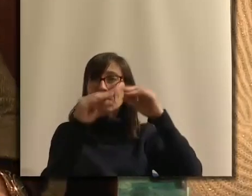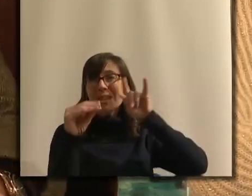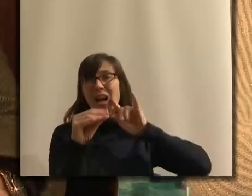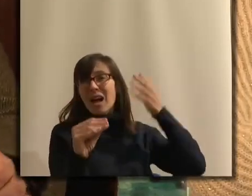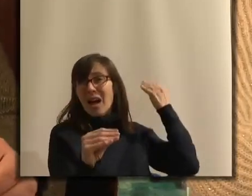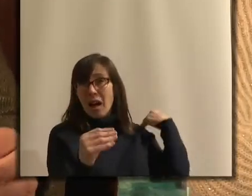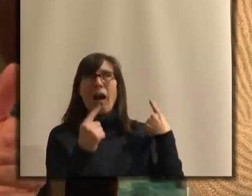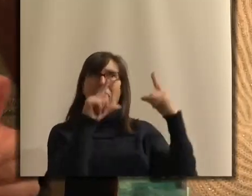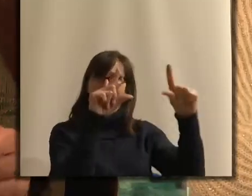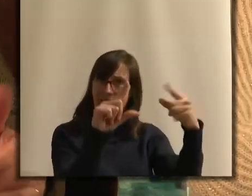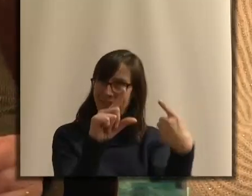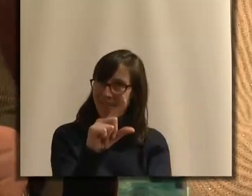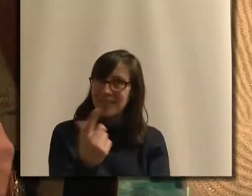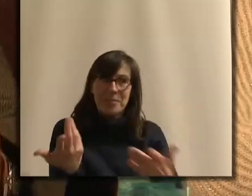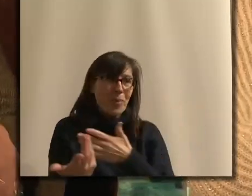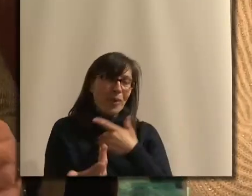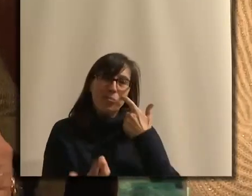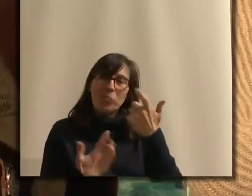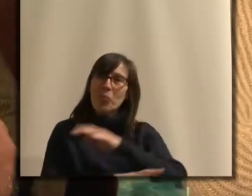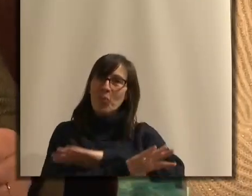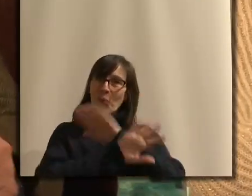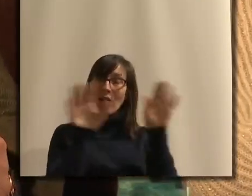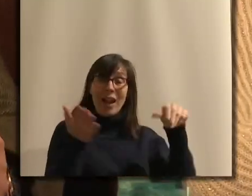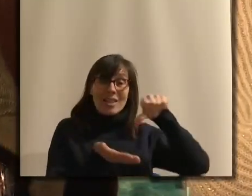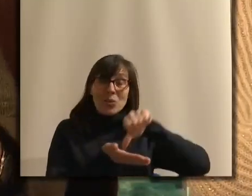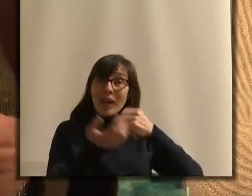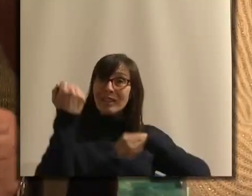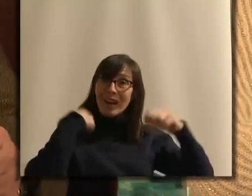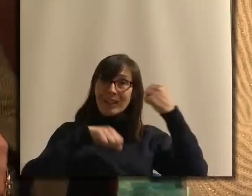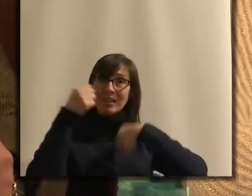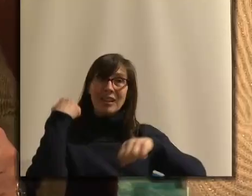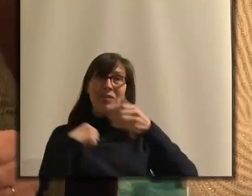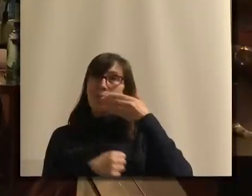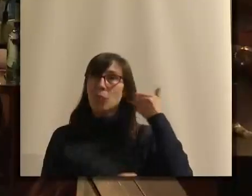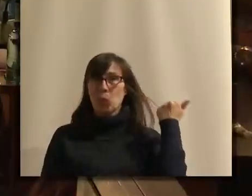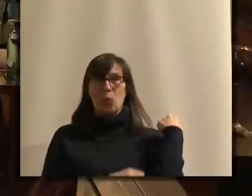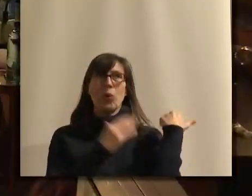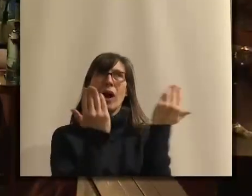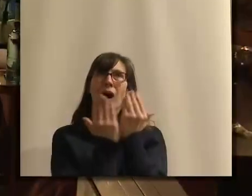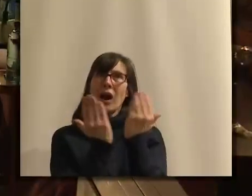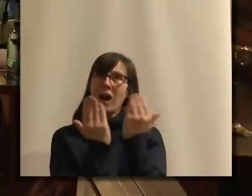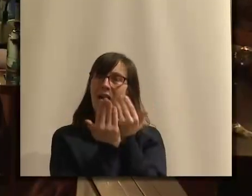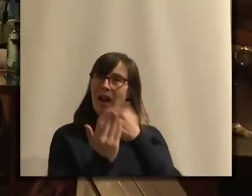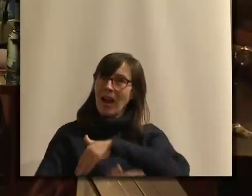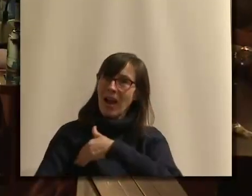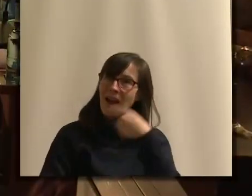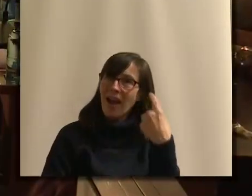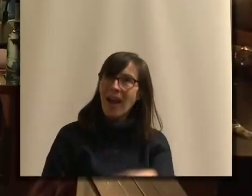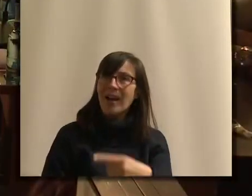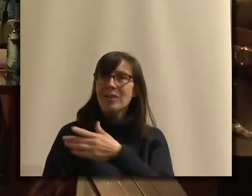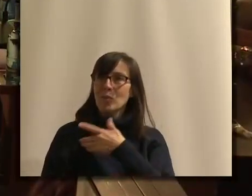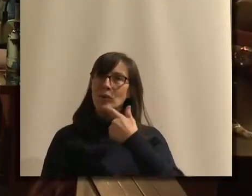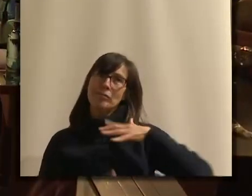cartell. Per tant, jo penso que demostra que és una ciutat activa, que tenim un orgull acadèmic i que això comporta, doncs,